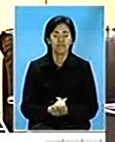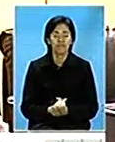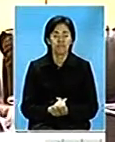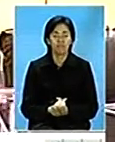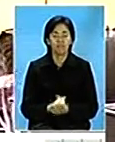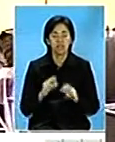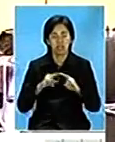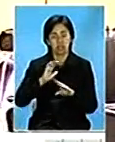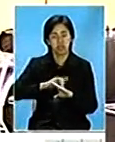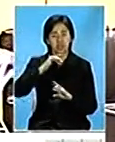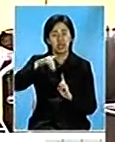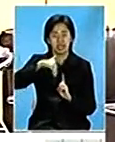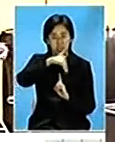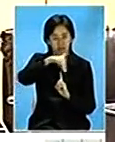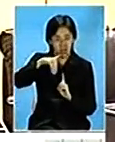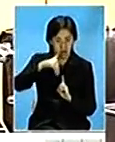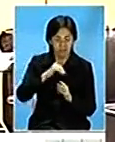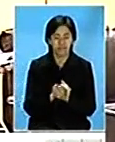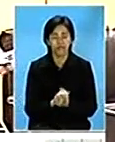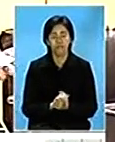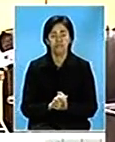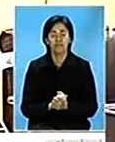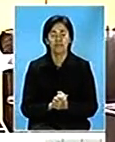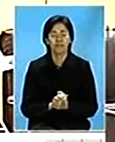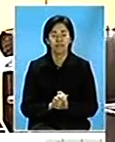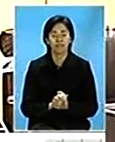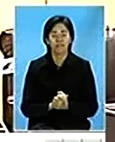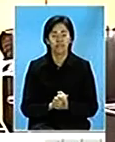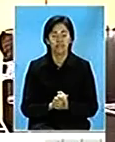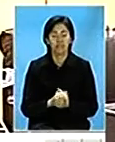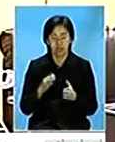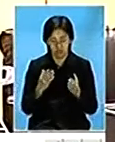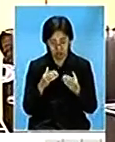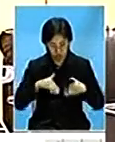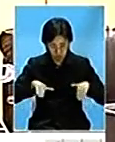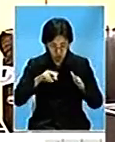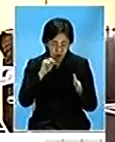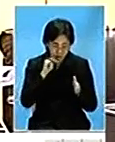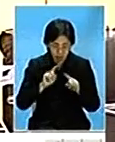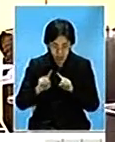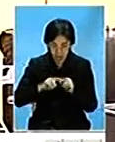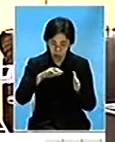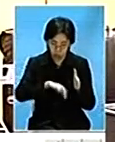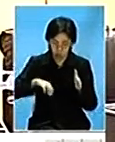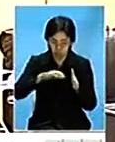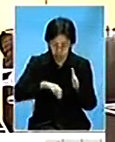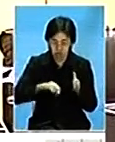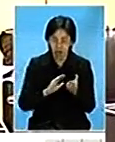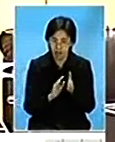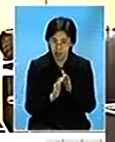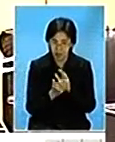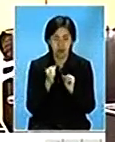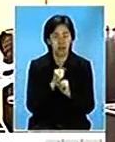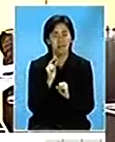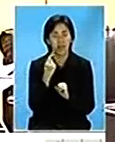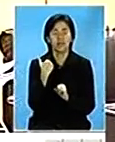ธรรมชาติและสิ่งแวดล้อมก็มีการขุดลอกคูคลองปรับปรุงซ่อมแซมแหล่งน้ำลำ